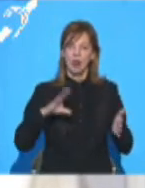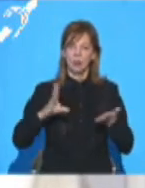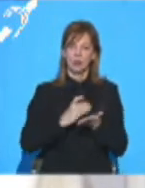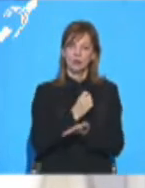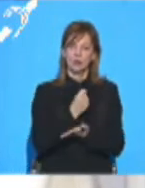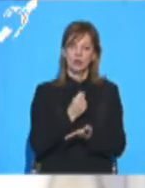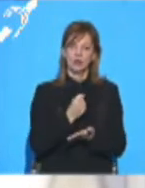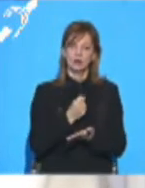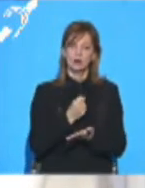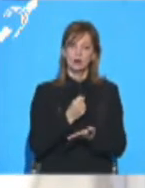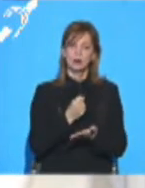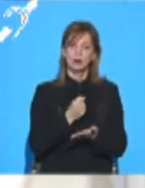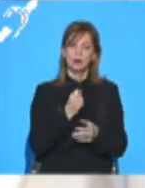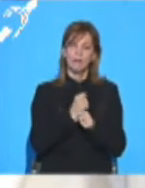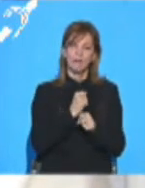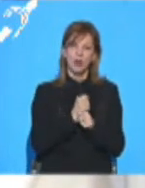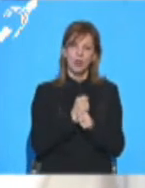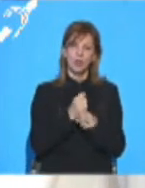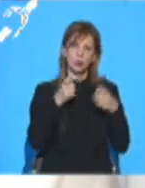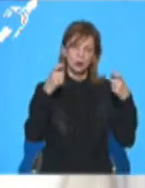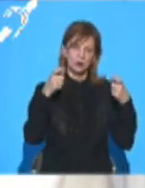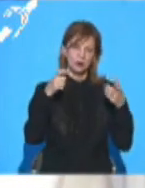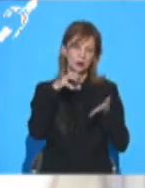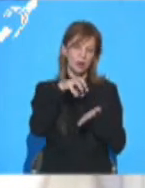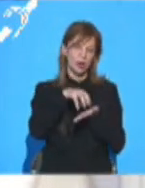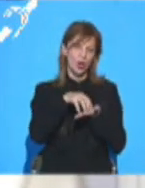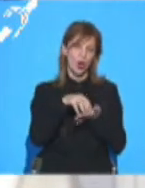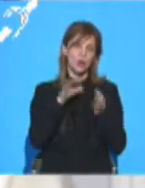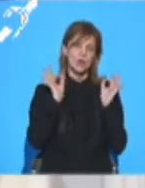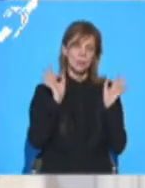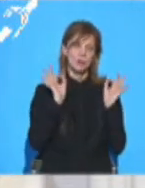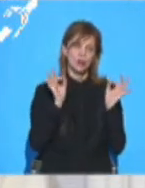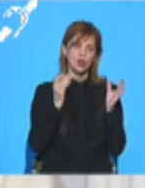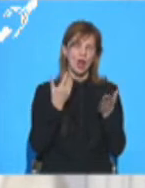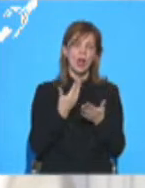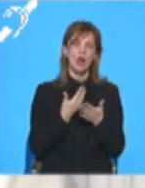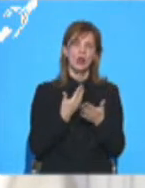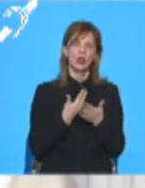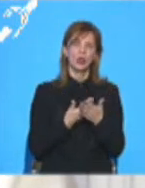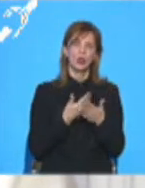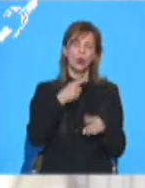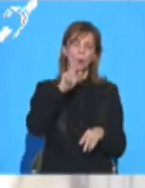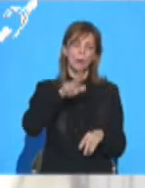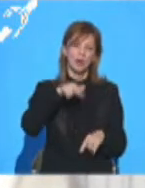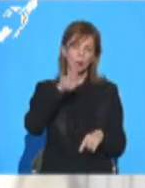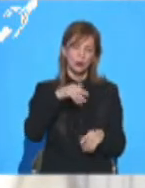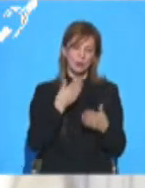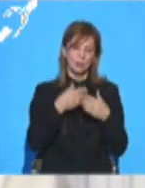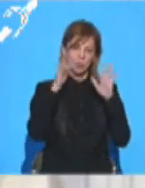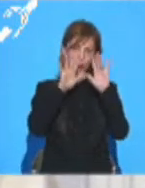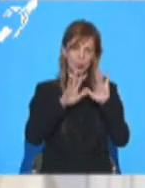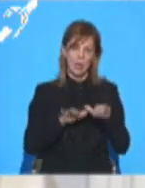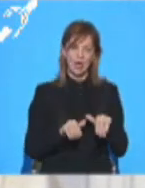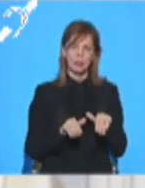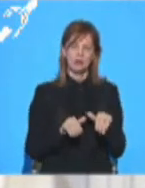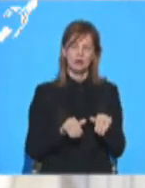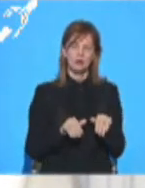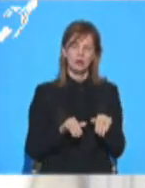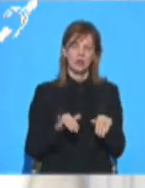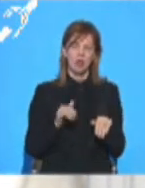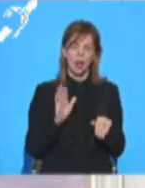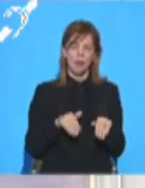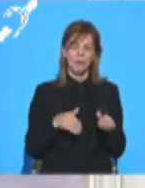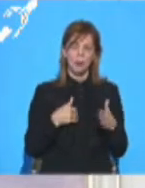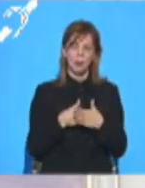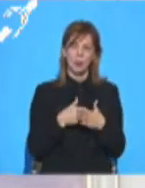reușit să facă un salon de iarnă foarte, foarte reușit, fiecare aducând personalitatea prin lucrările domnilor lor.